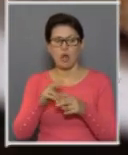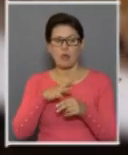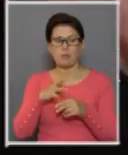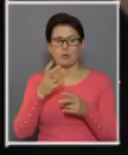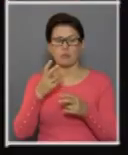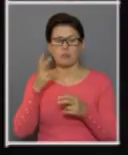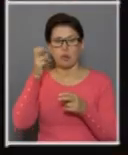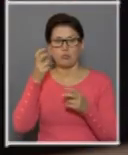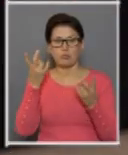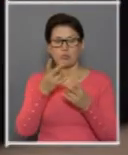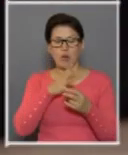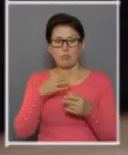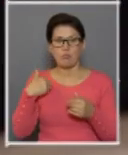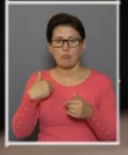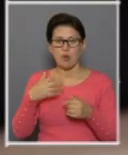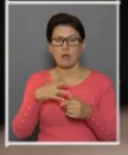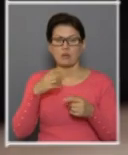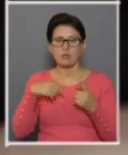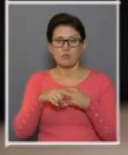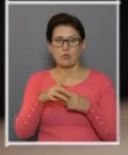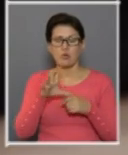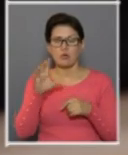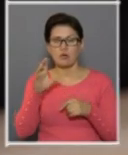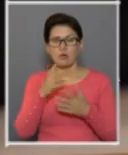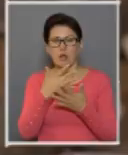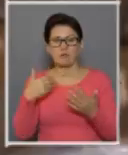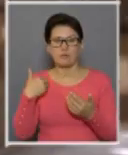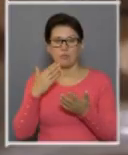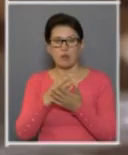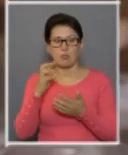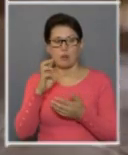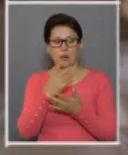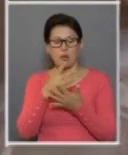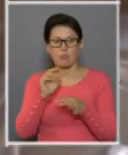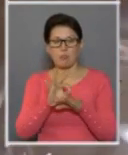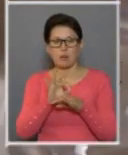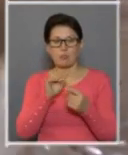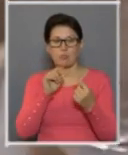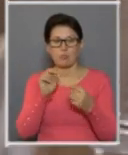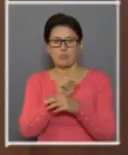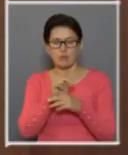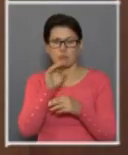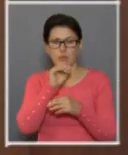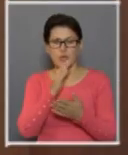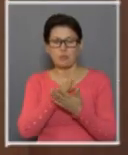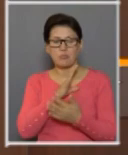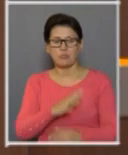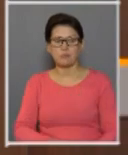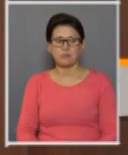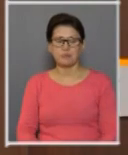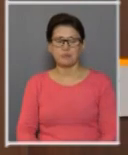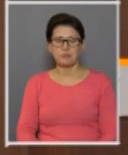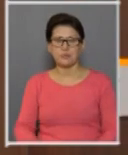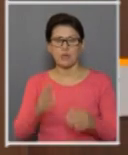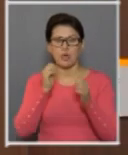қатарына жатады. Құрамында ағзаға пайдалы жасұнық, В дәрумендері бар ботқалар түрлі ауруларға да ем бола алады. Егер де